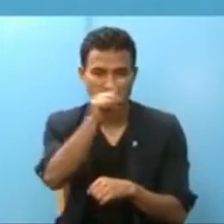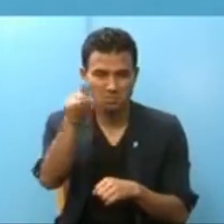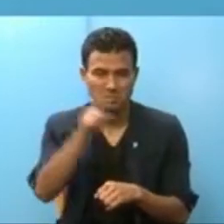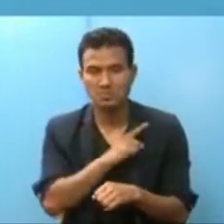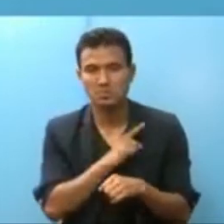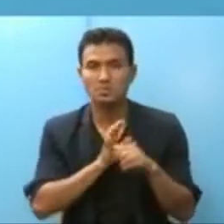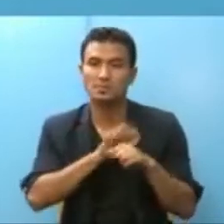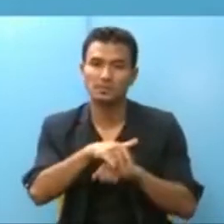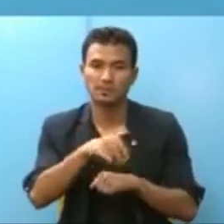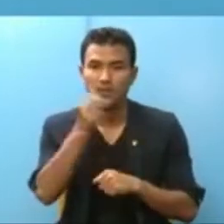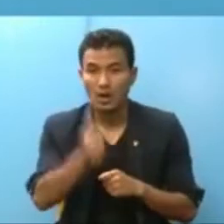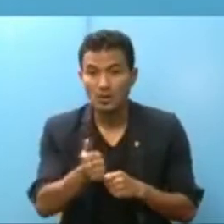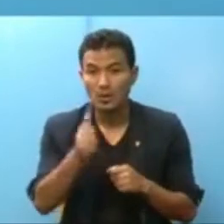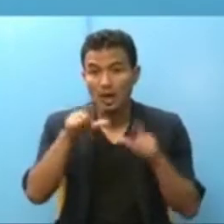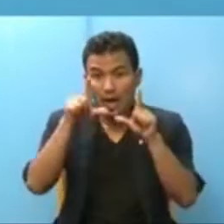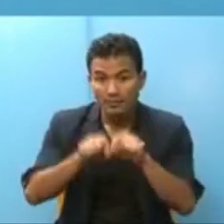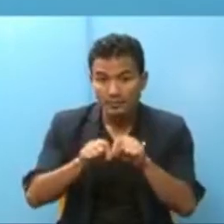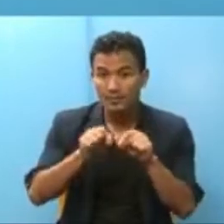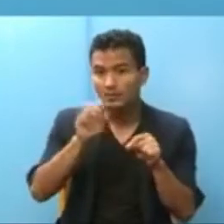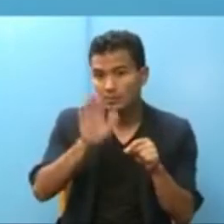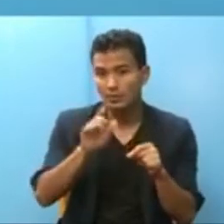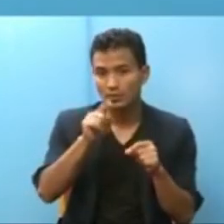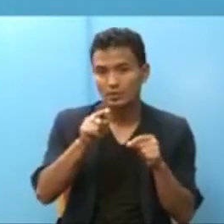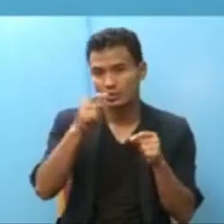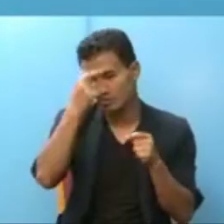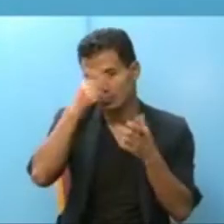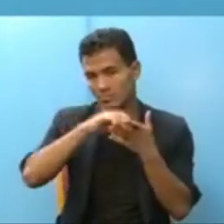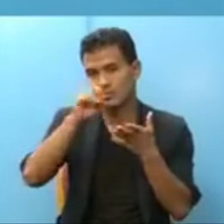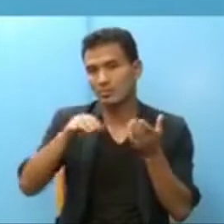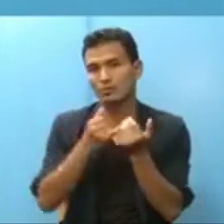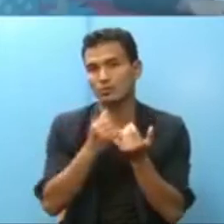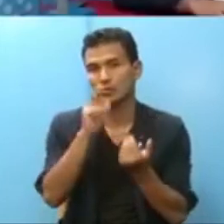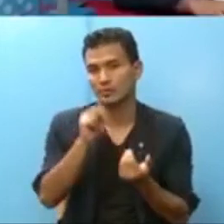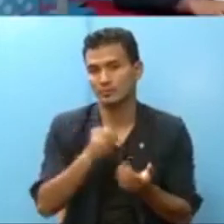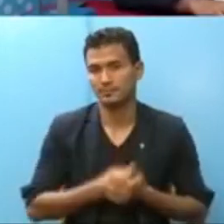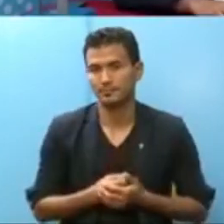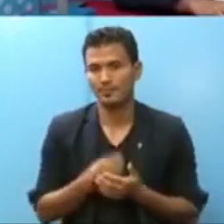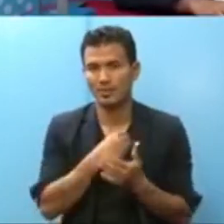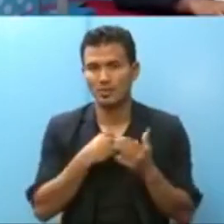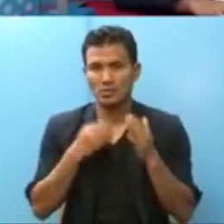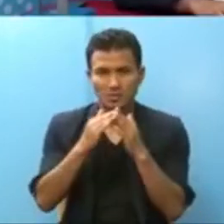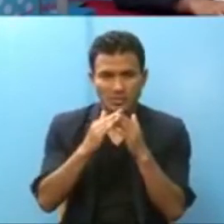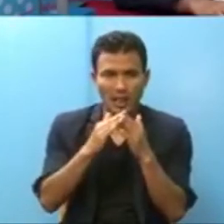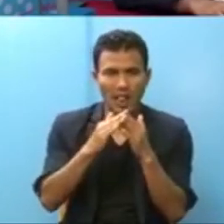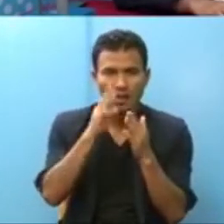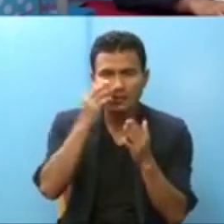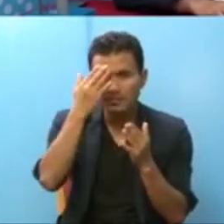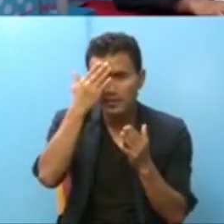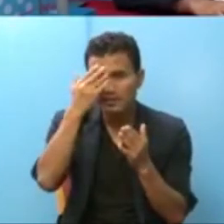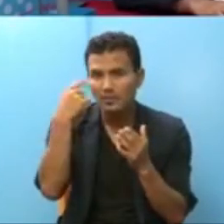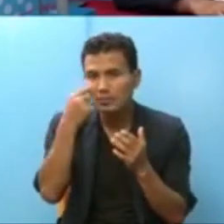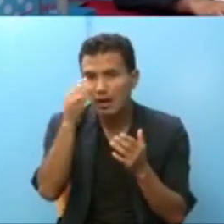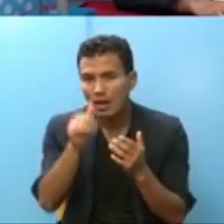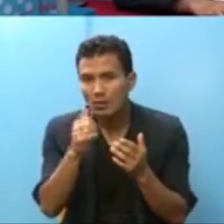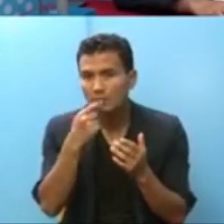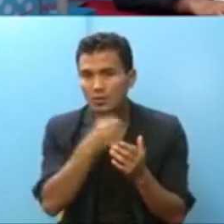चोन रर अबव एकदम आवस्यक भाई सब्सक्रमाण कोई आए बहने